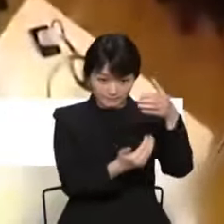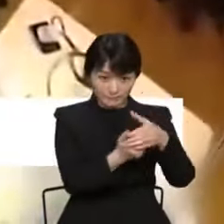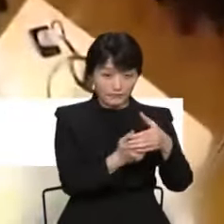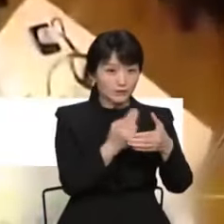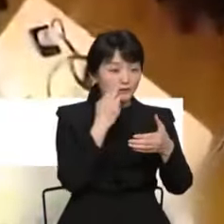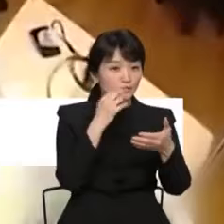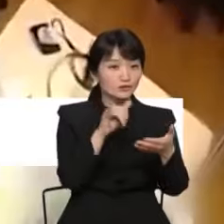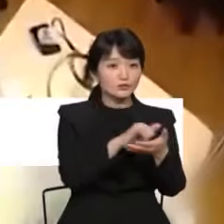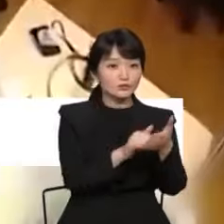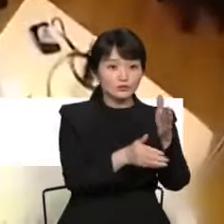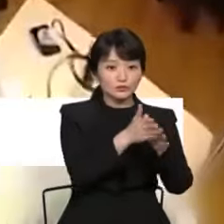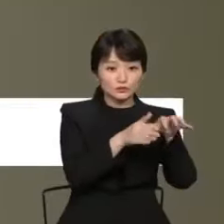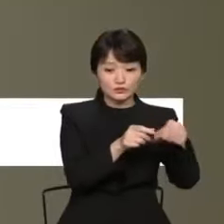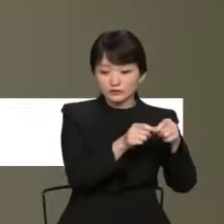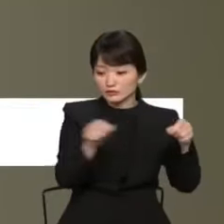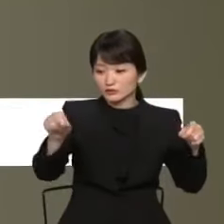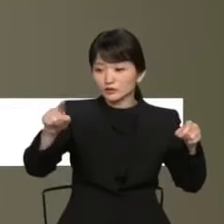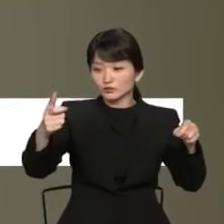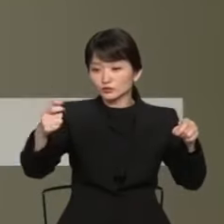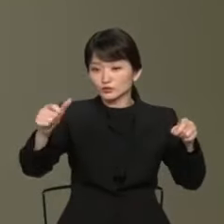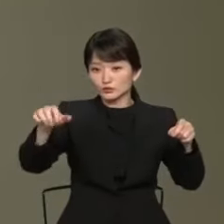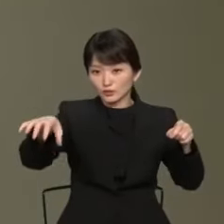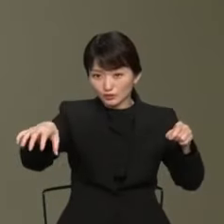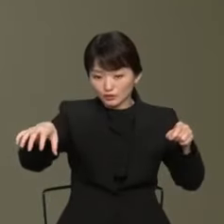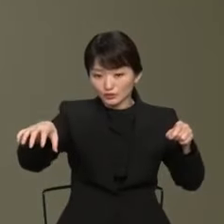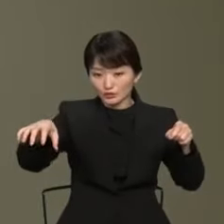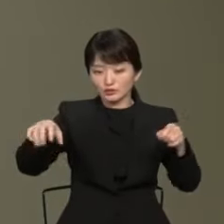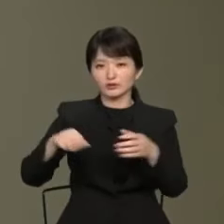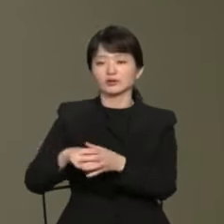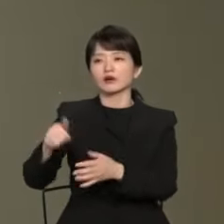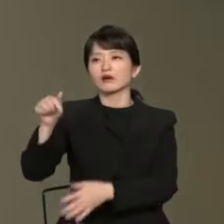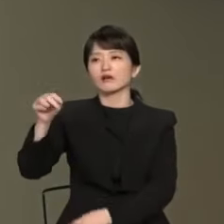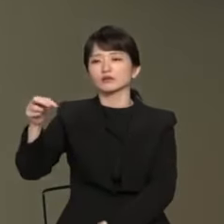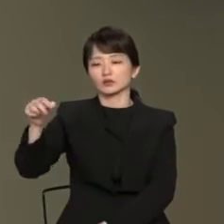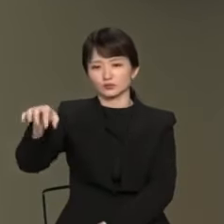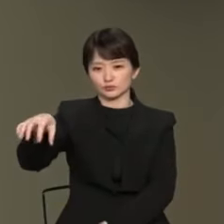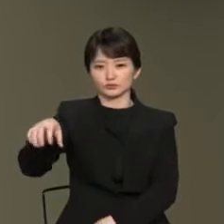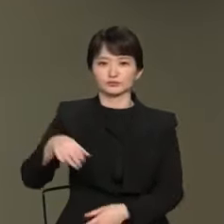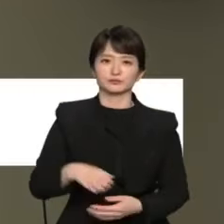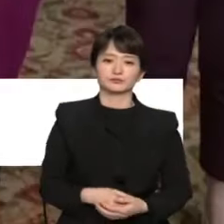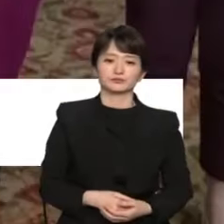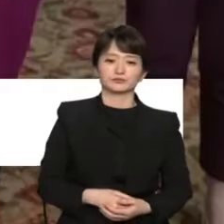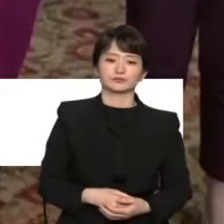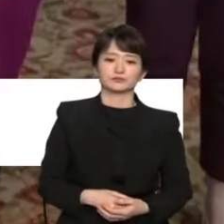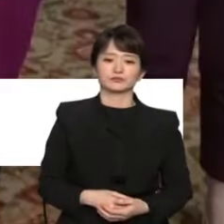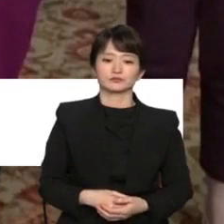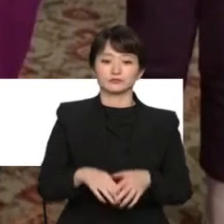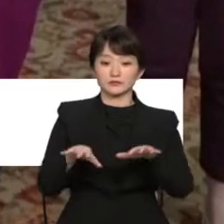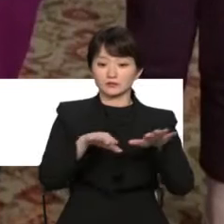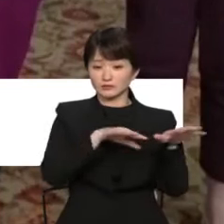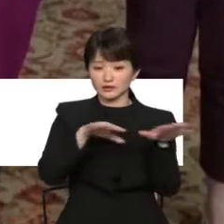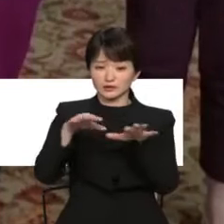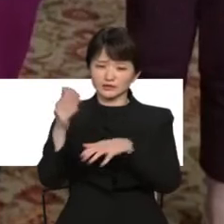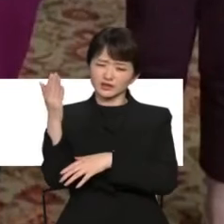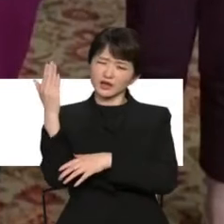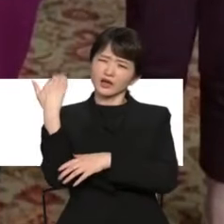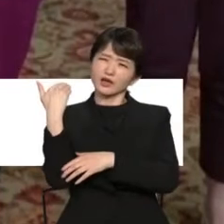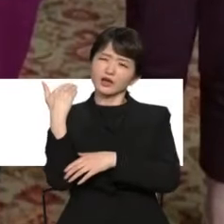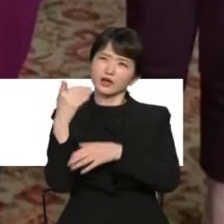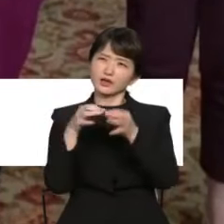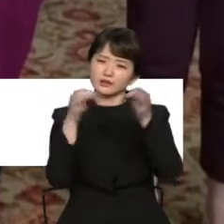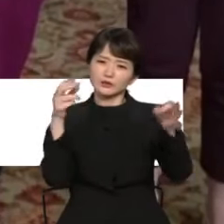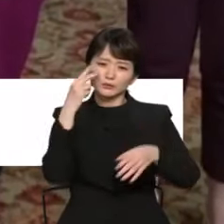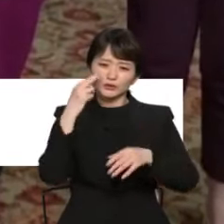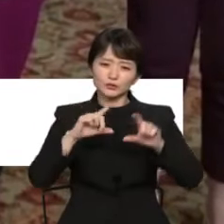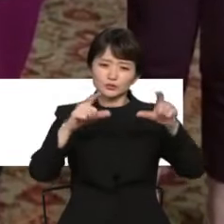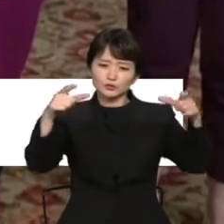도심에서 65km 떨어진 뉴저지주 헌터돈 카운티입니다. This is one of the largest earthquakes on the East Coast occur in the